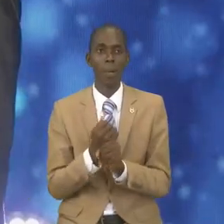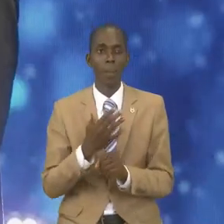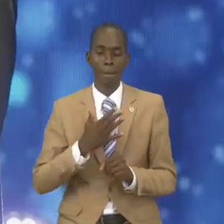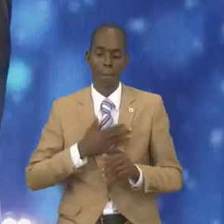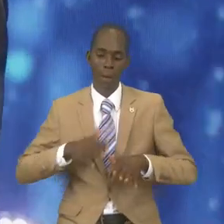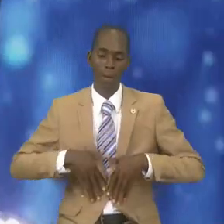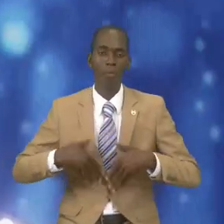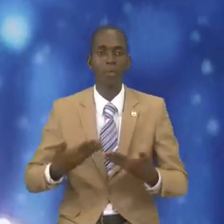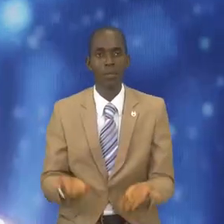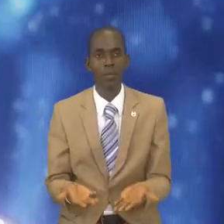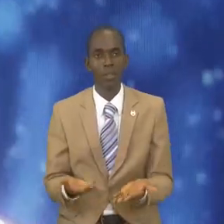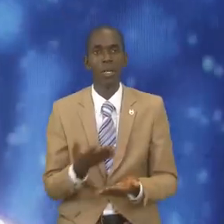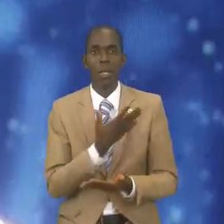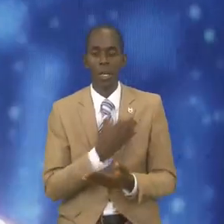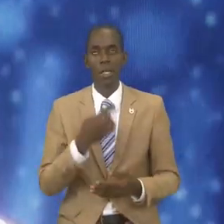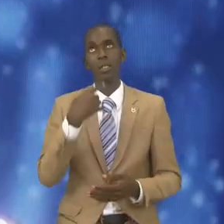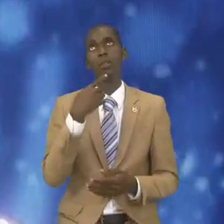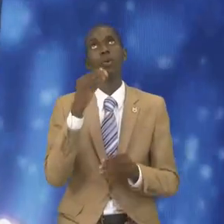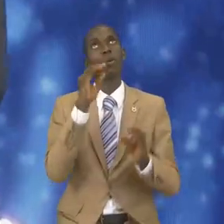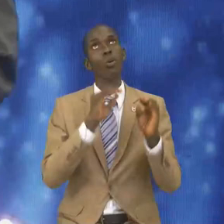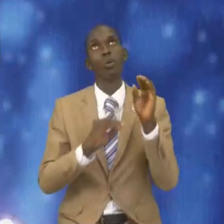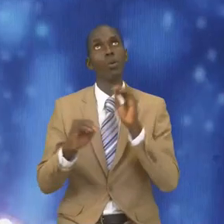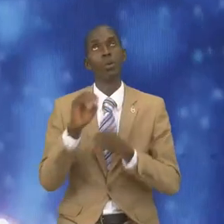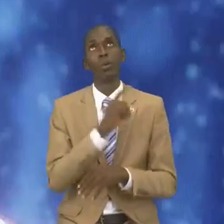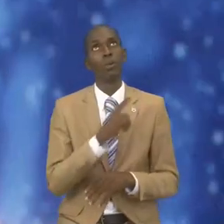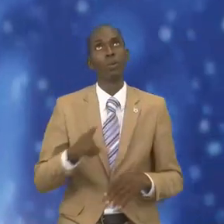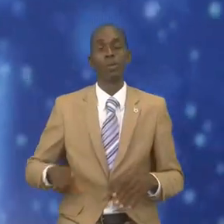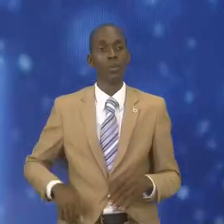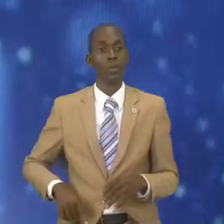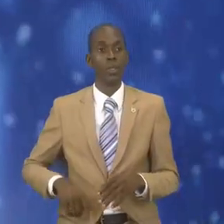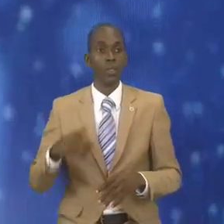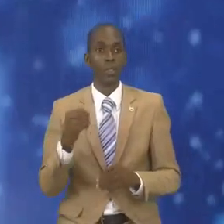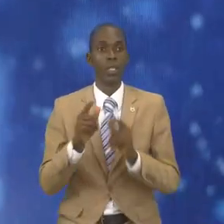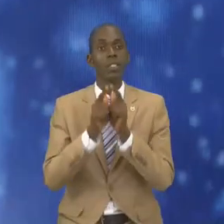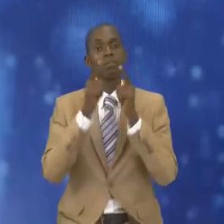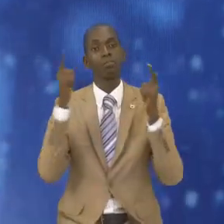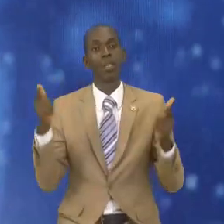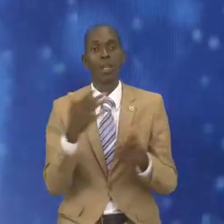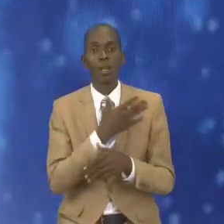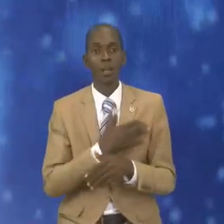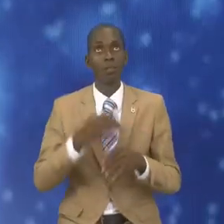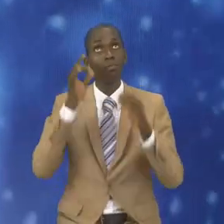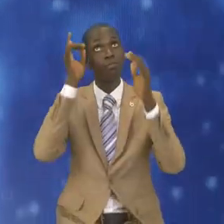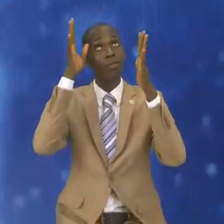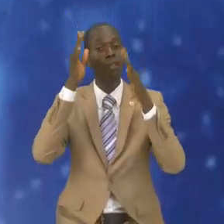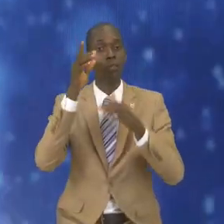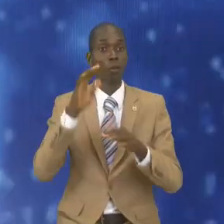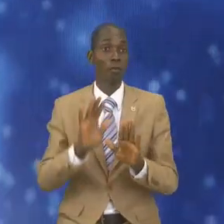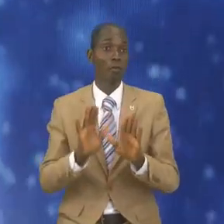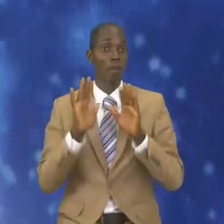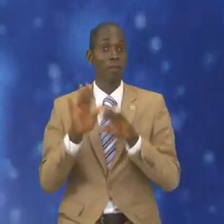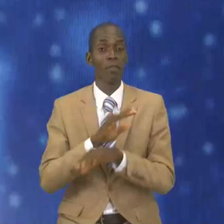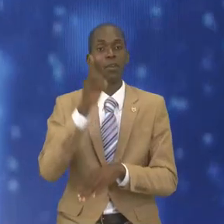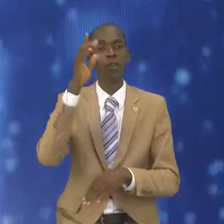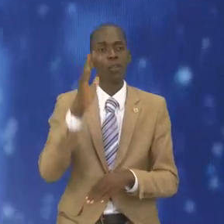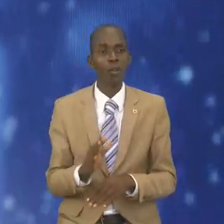Et je lui fis cette confession. Seigneur, Dieu grand et redoutable, toi qui